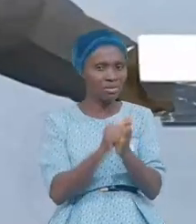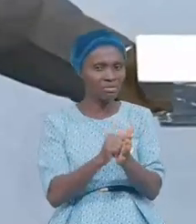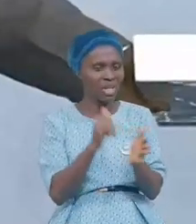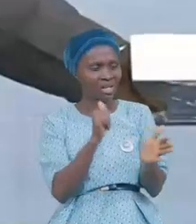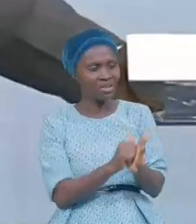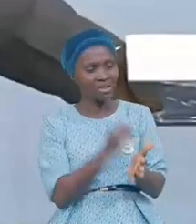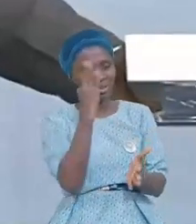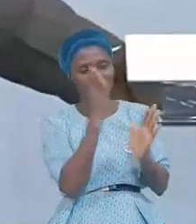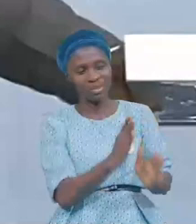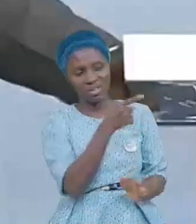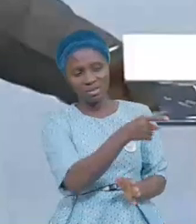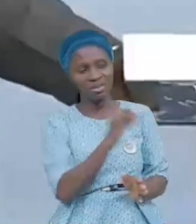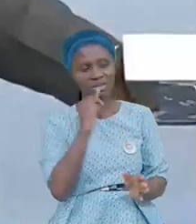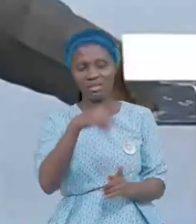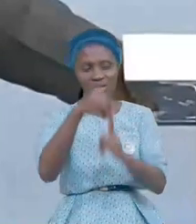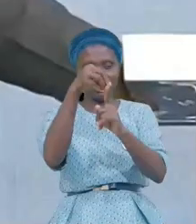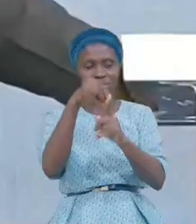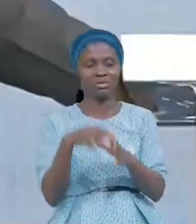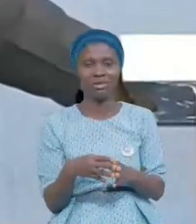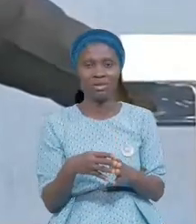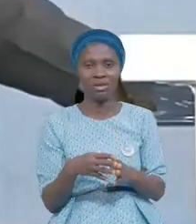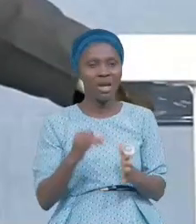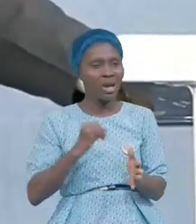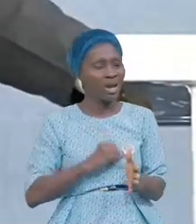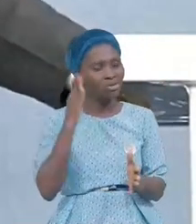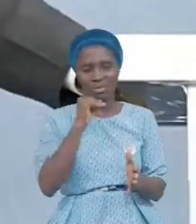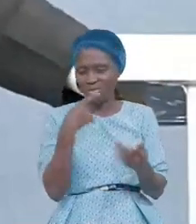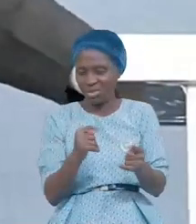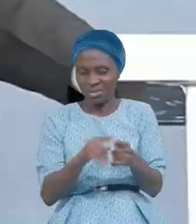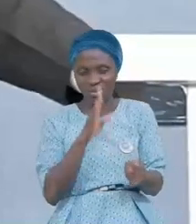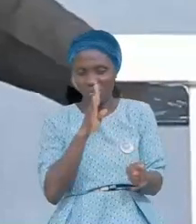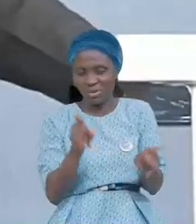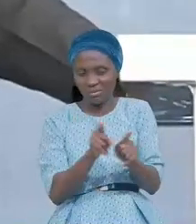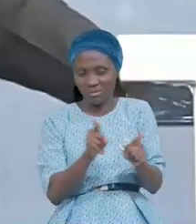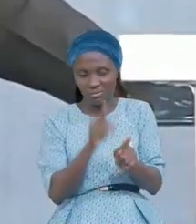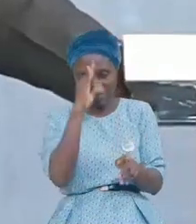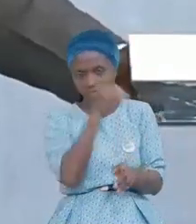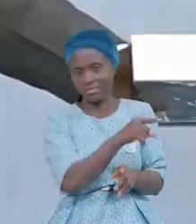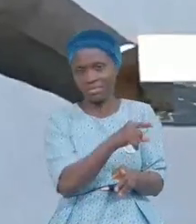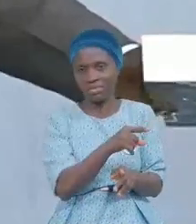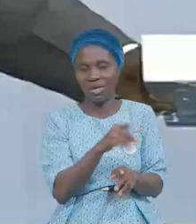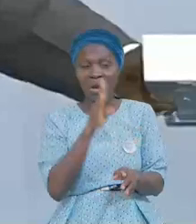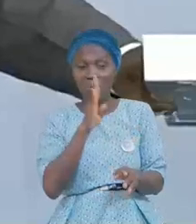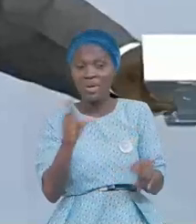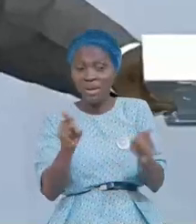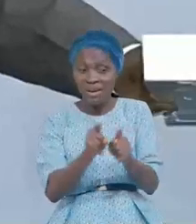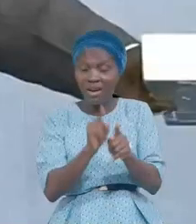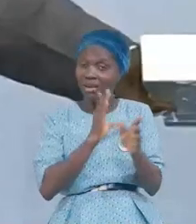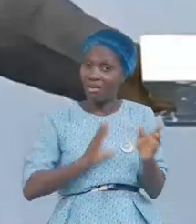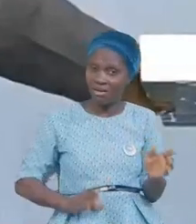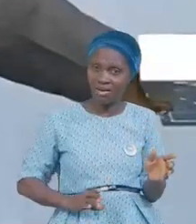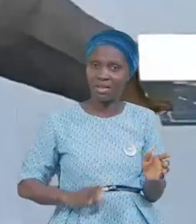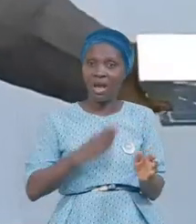particulier. Je ne vais pas essayer d'être comme lui. Sois comme Christ. Tu seras aussi